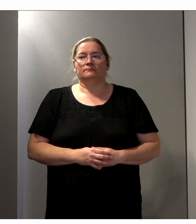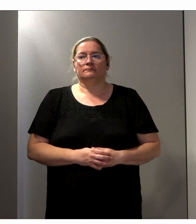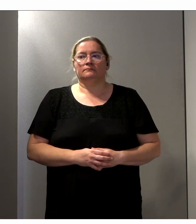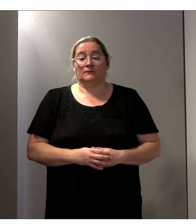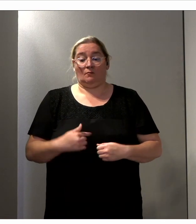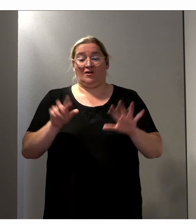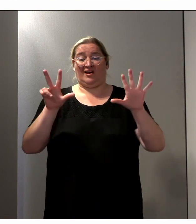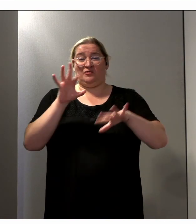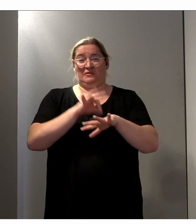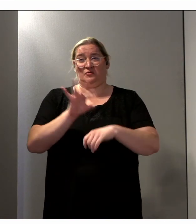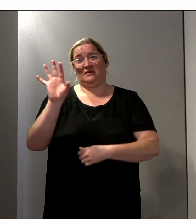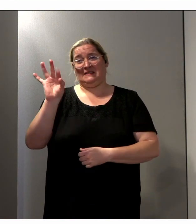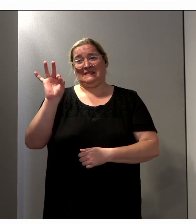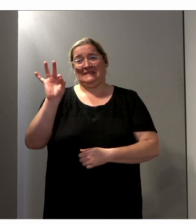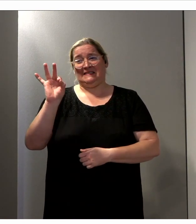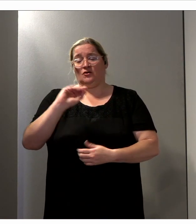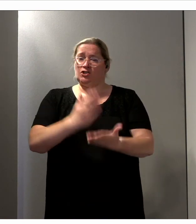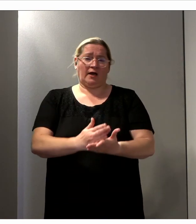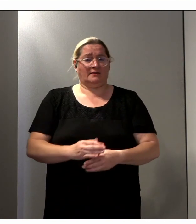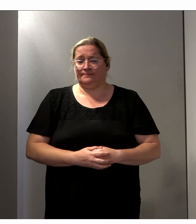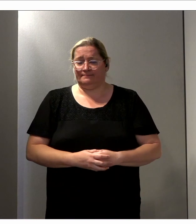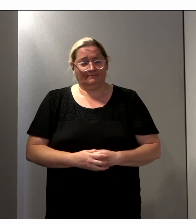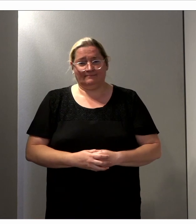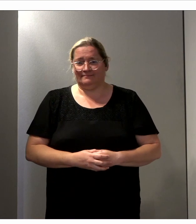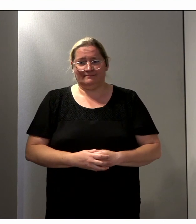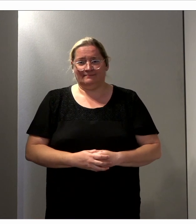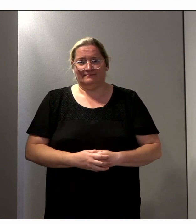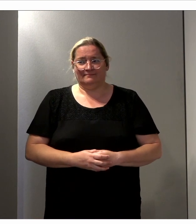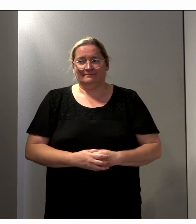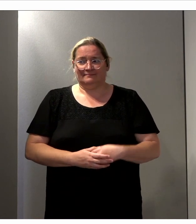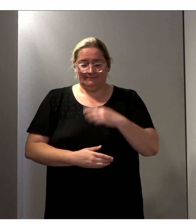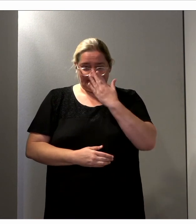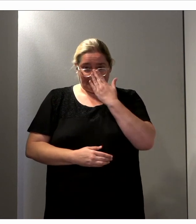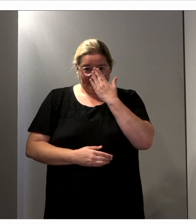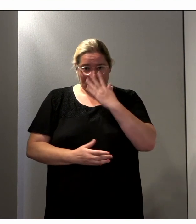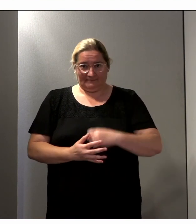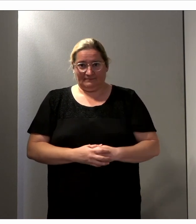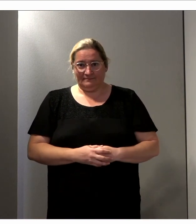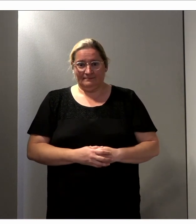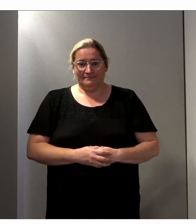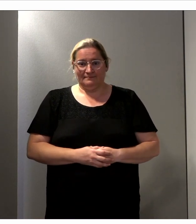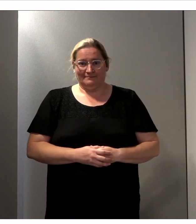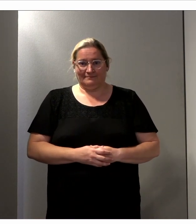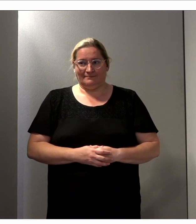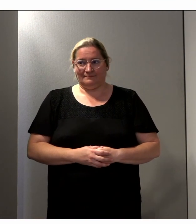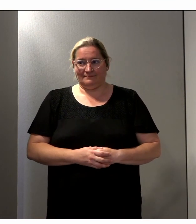j'en suis à 8 minutes 50. Je m'arrête. Non. Et...